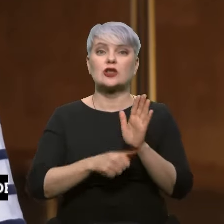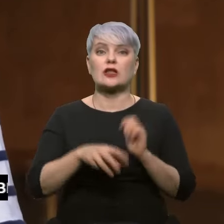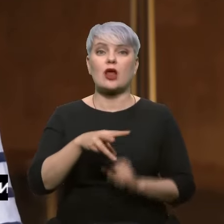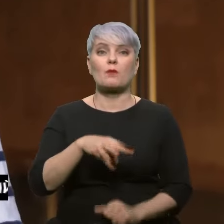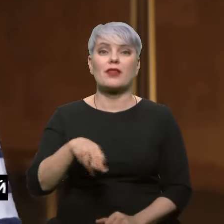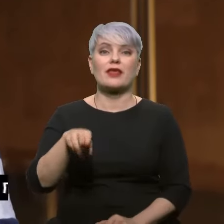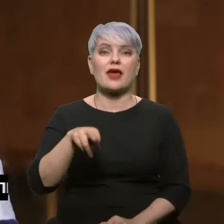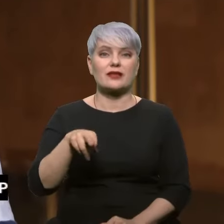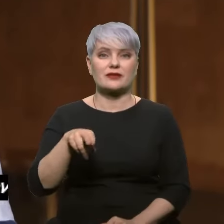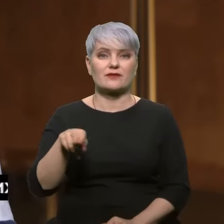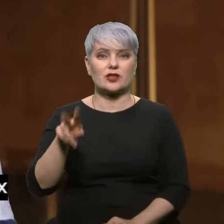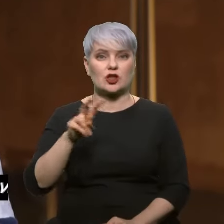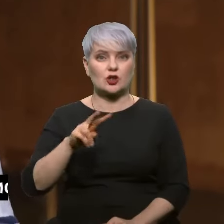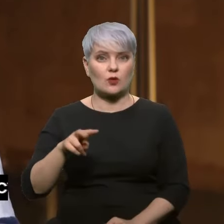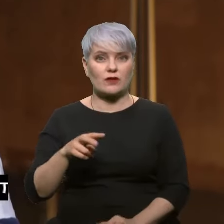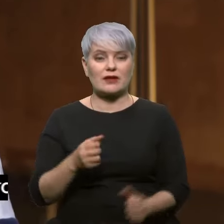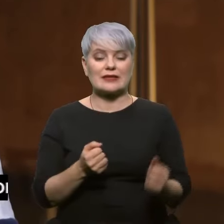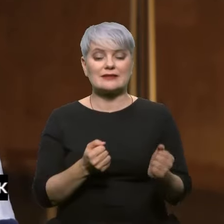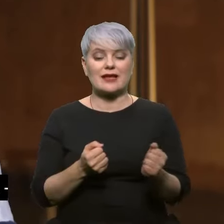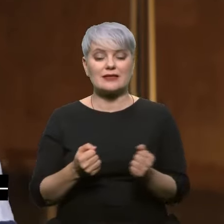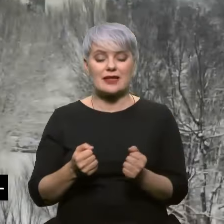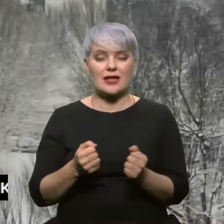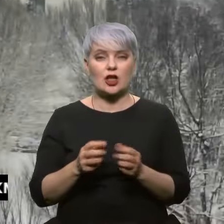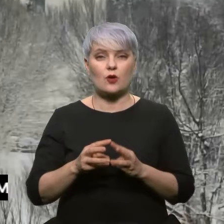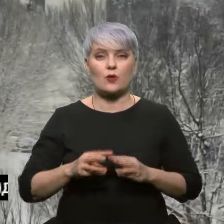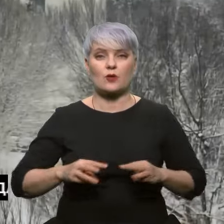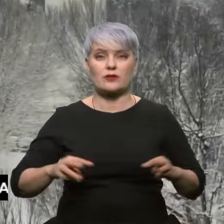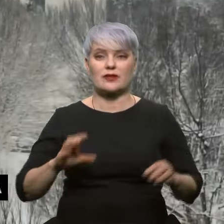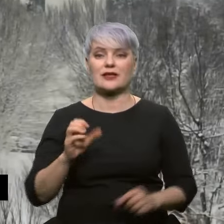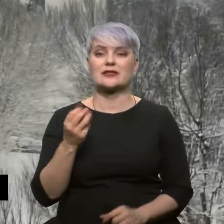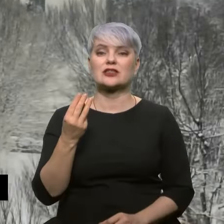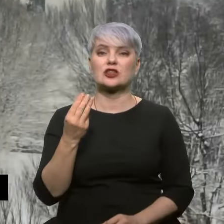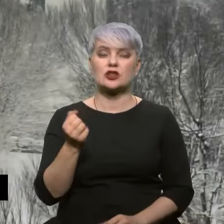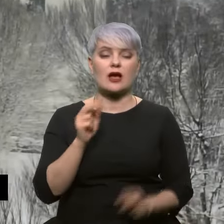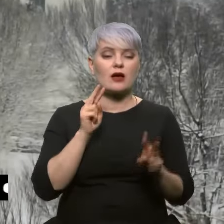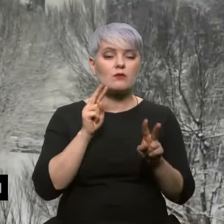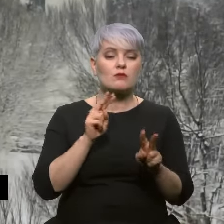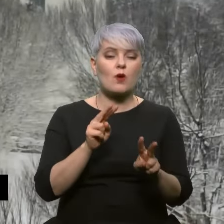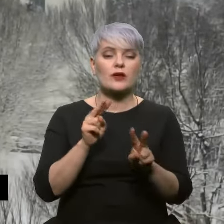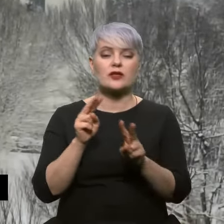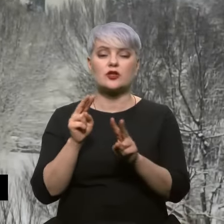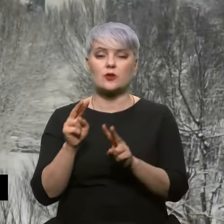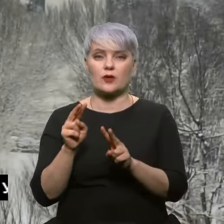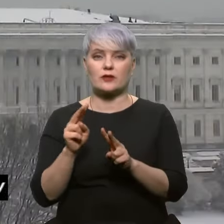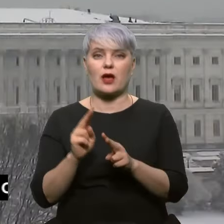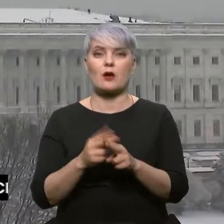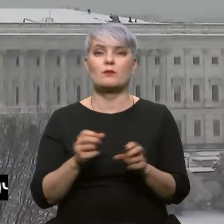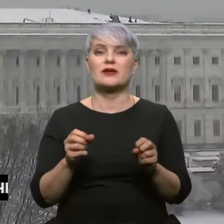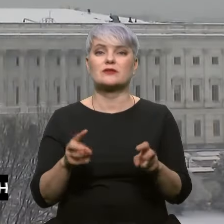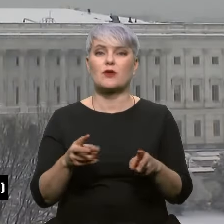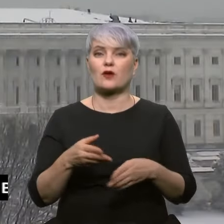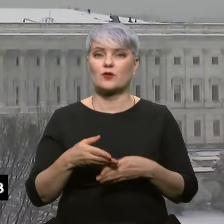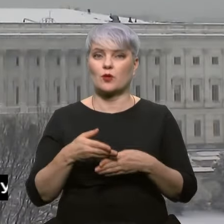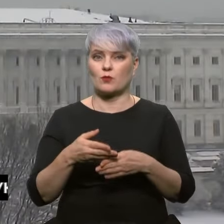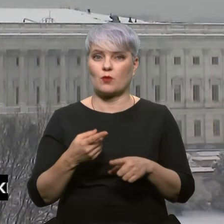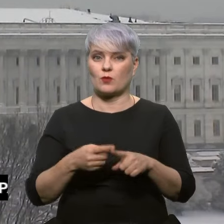застрягло у Конгресі. Сполучені Штати моніторять безпекову допомогу, надану Україні. На цьому наголошував сьогодні Ллойд Остін і сказав,